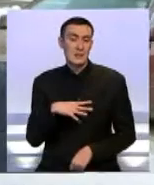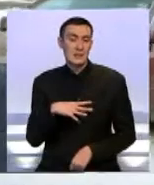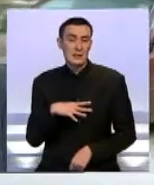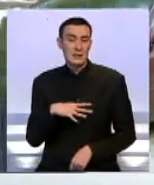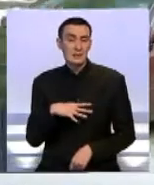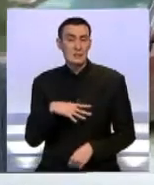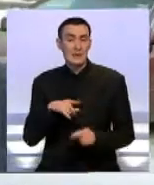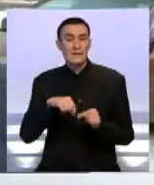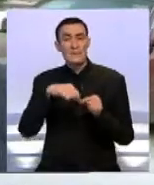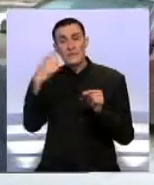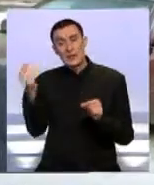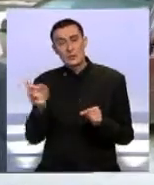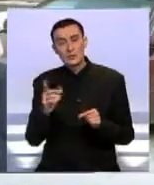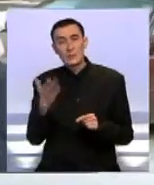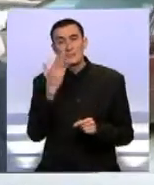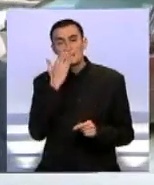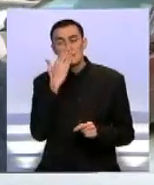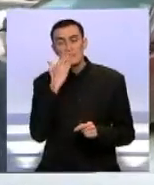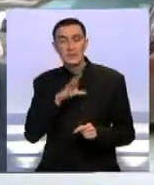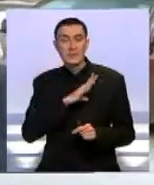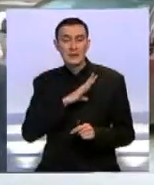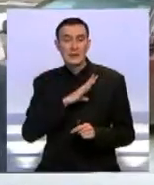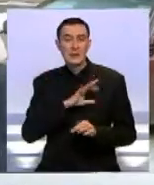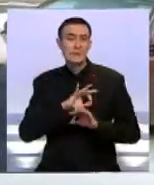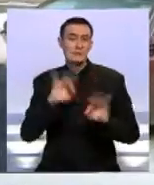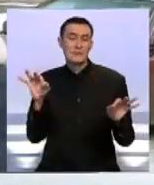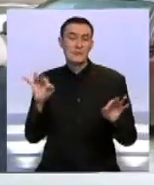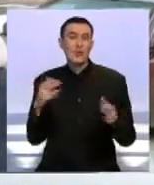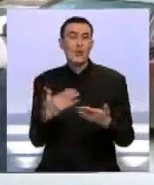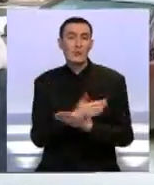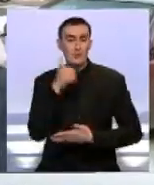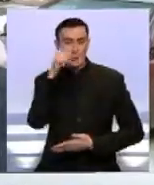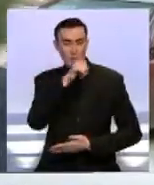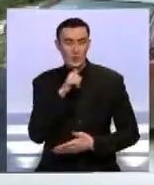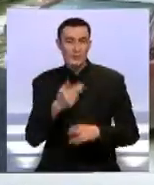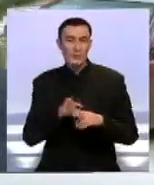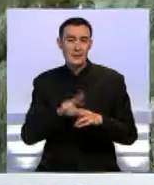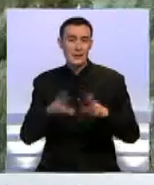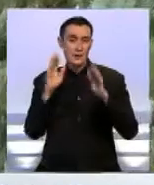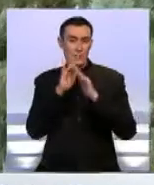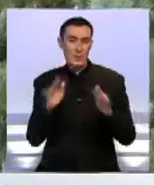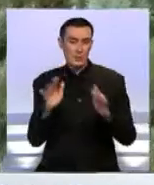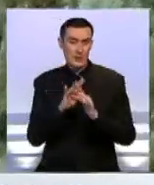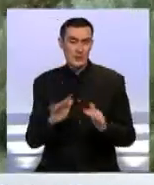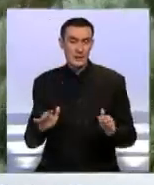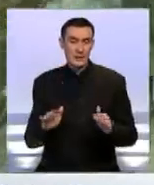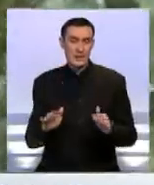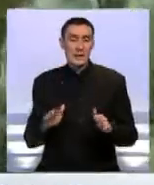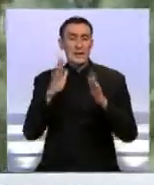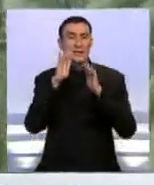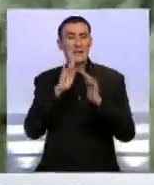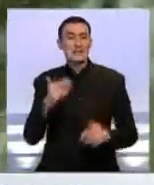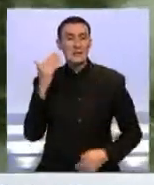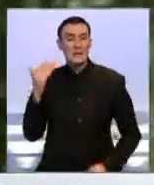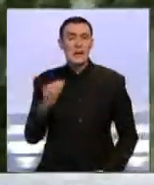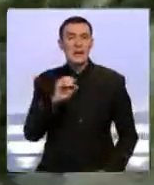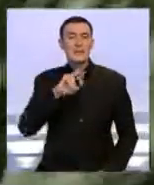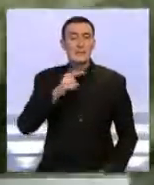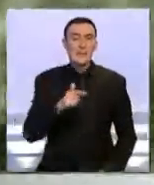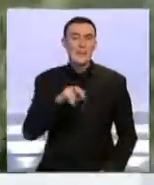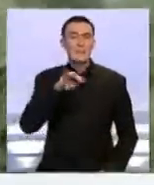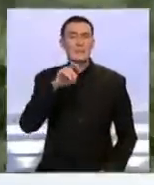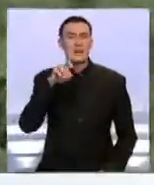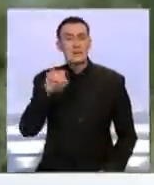вот веточка, чтобы пахло вот Новым годом, это елочкой. Сосна, сибирская ель,